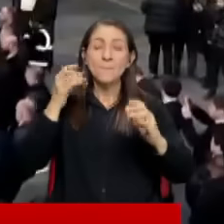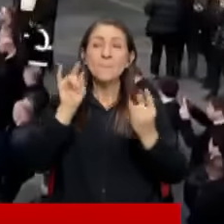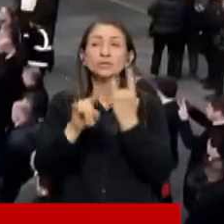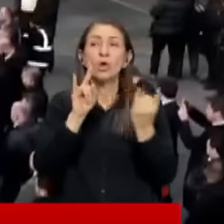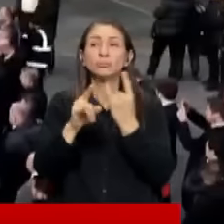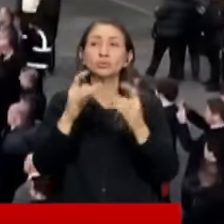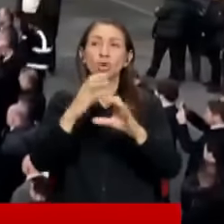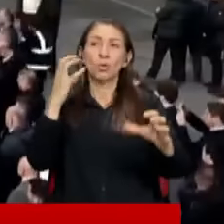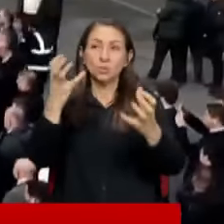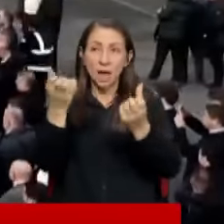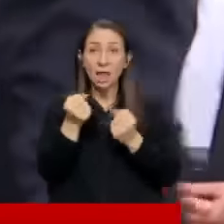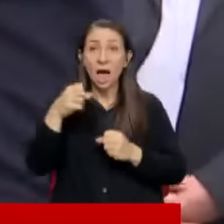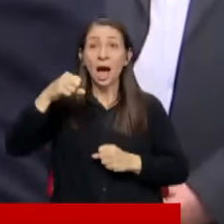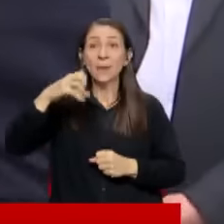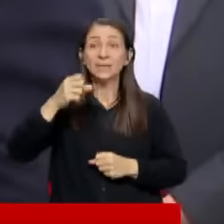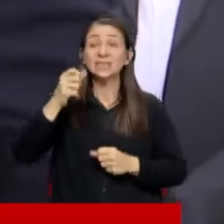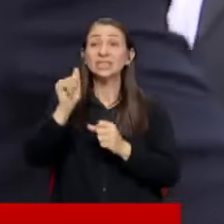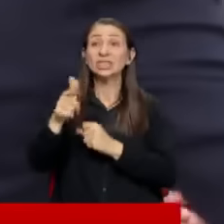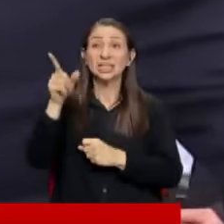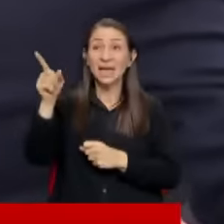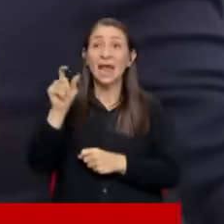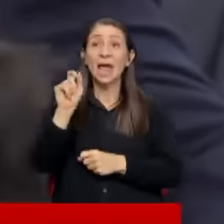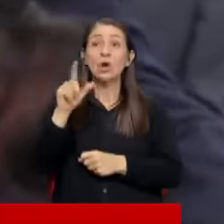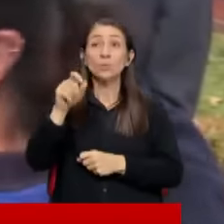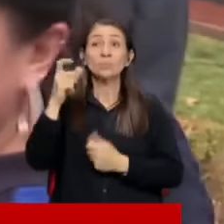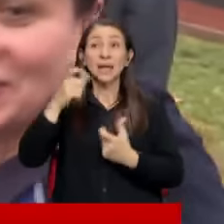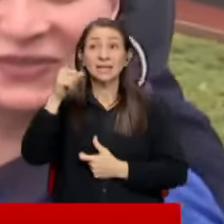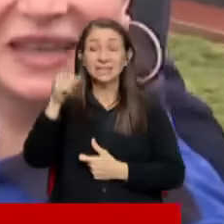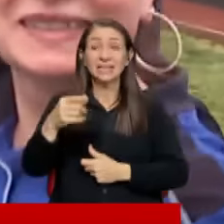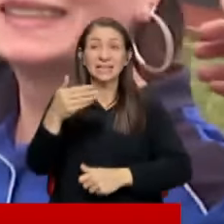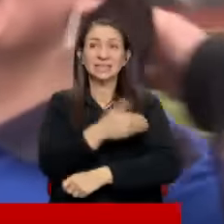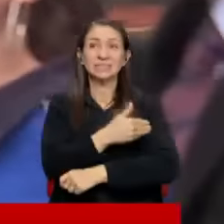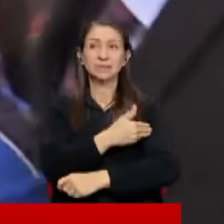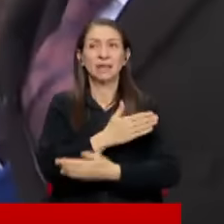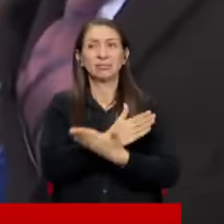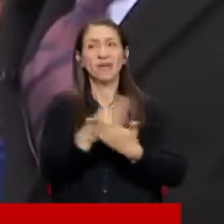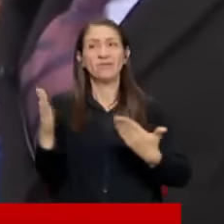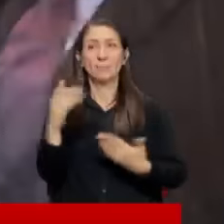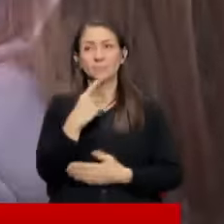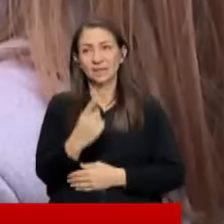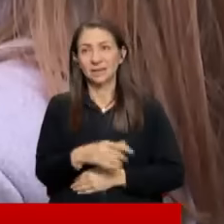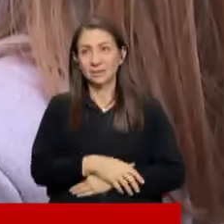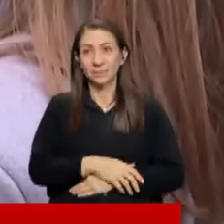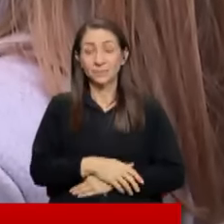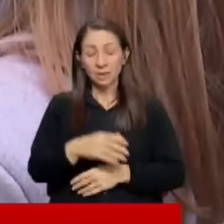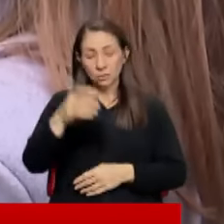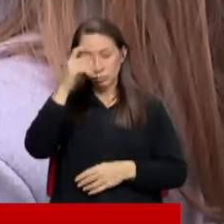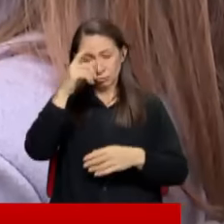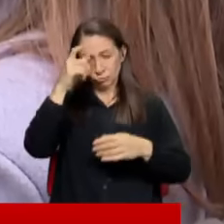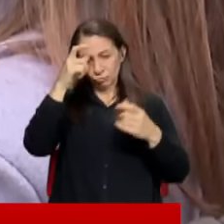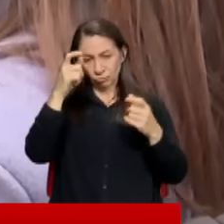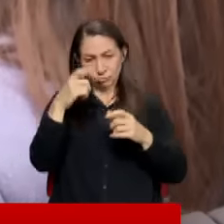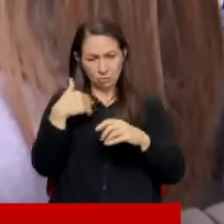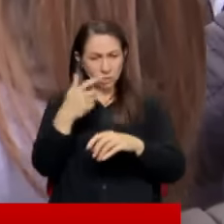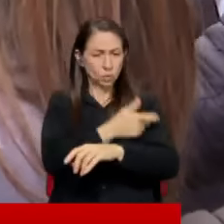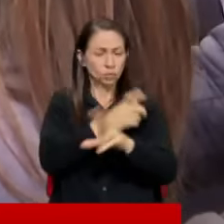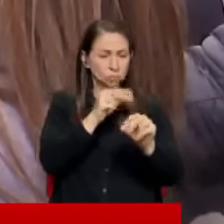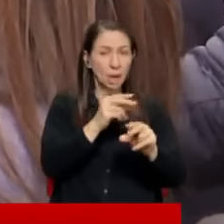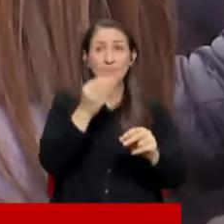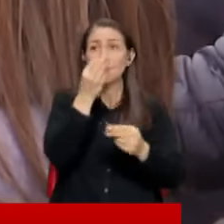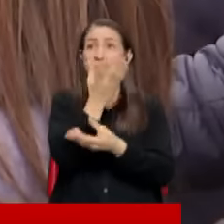İmamoğlu, AK Parti'nin yönetimi ilçeden Eyüp Sultan'dan hizmete devam mesajı verdi. Yurdumuzda yapacağız.